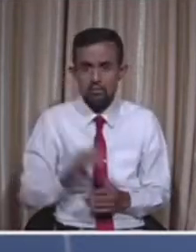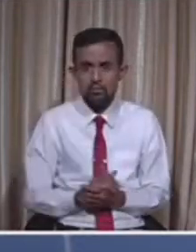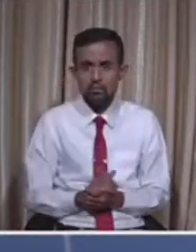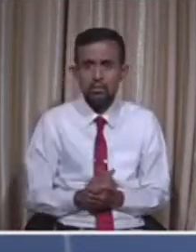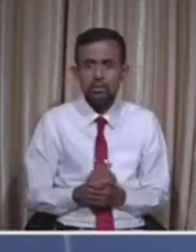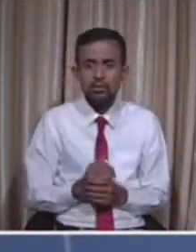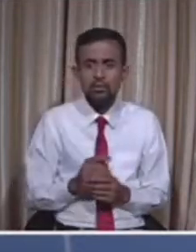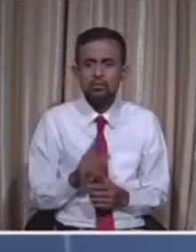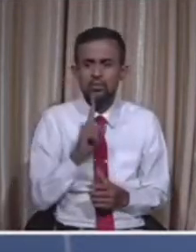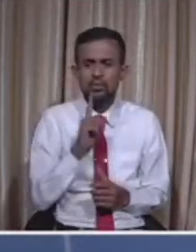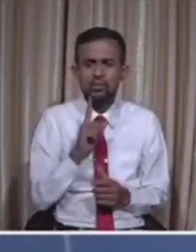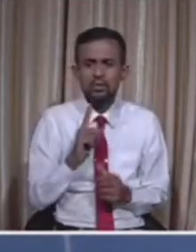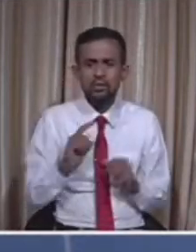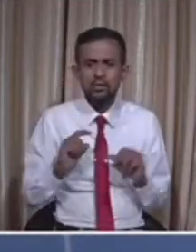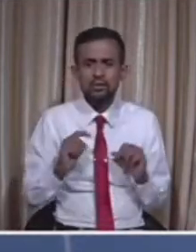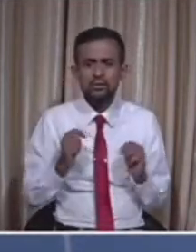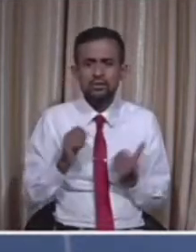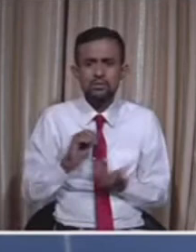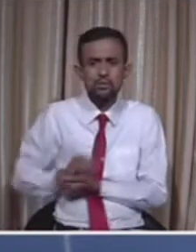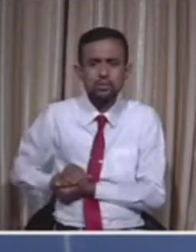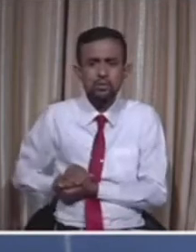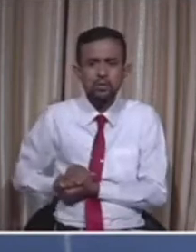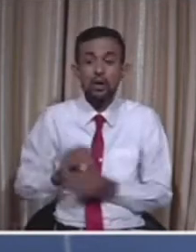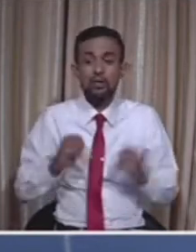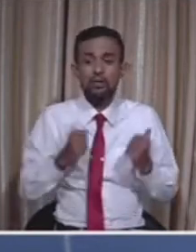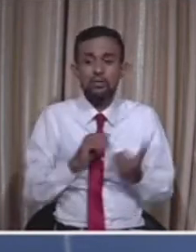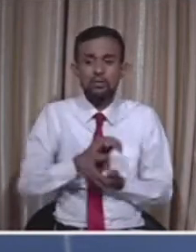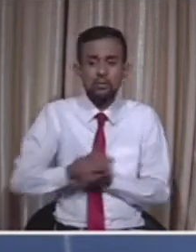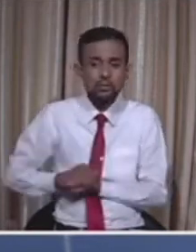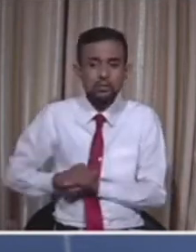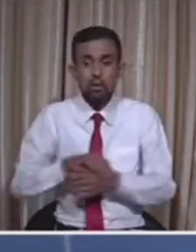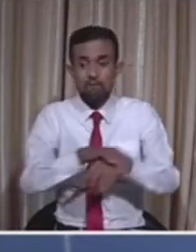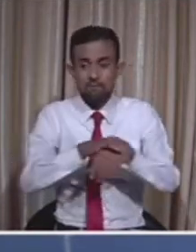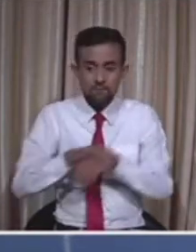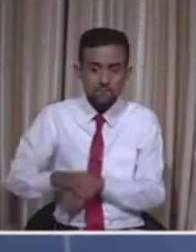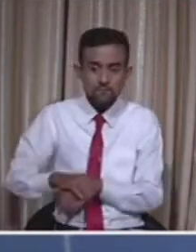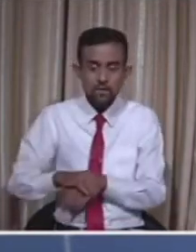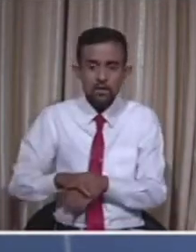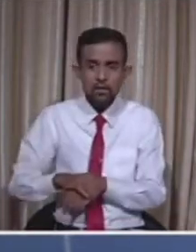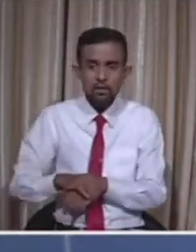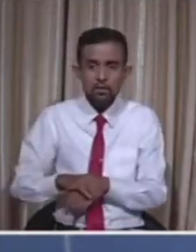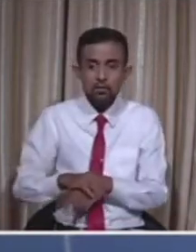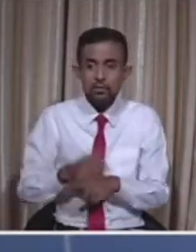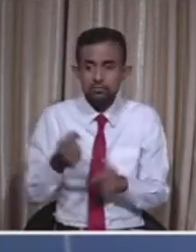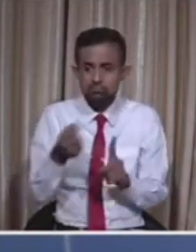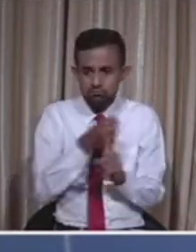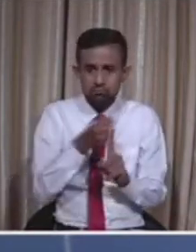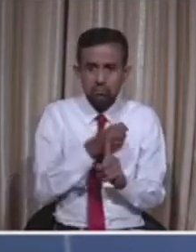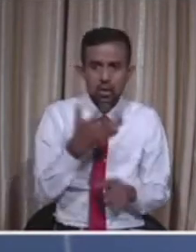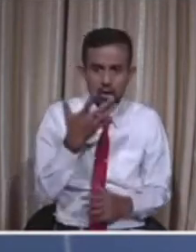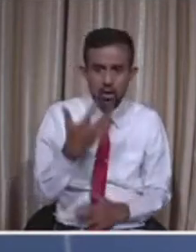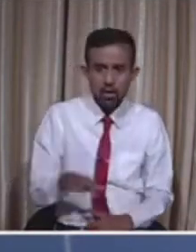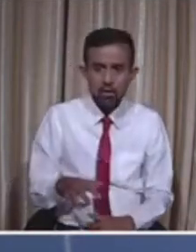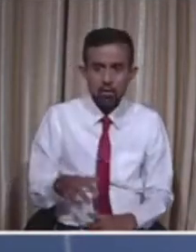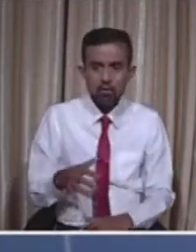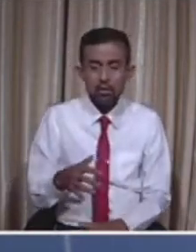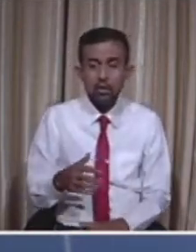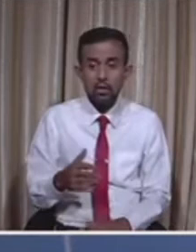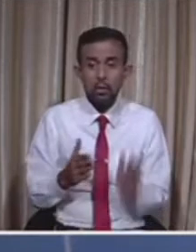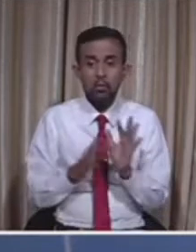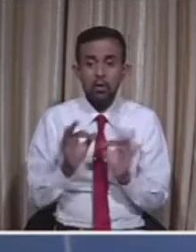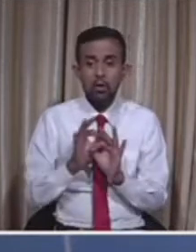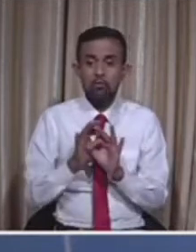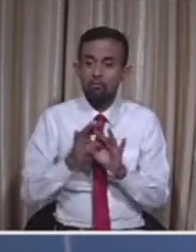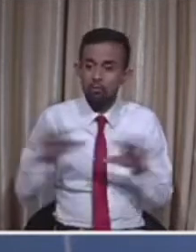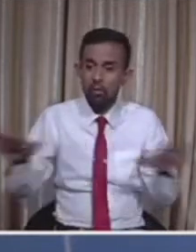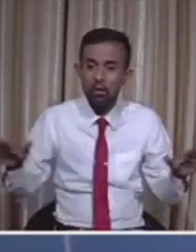කියන්නේ අර ප්‍රාණපේට වගේනේ, ප්‍රාණපේට වගේ අරගෙන ඉවරලා මොකක් හරි යම් බලපෑමක් කරලා ඉවරලා මාධ්‍යෙන් පවා මේක